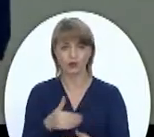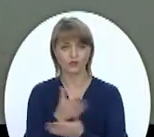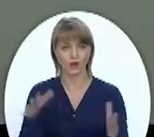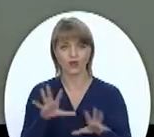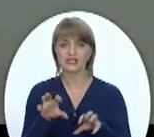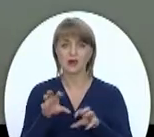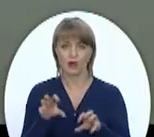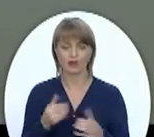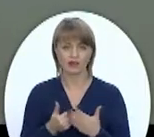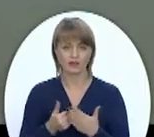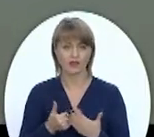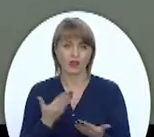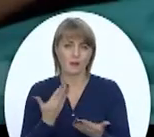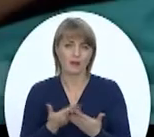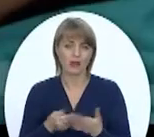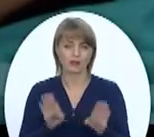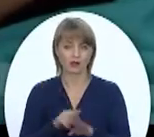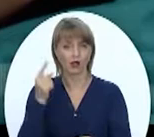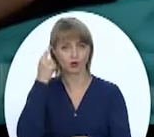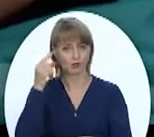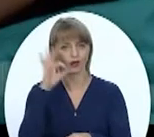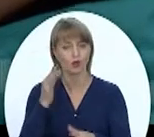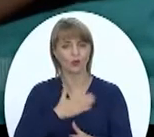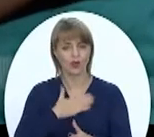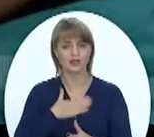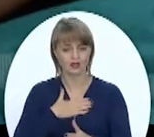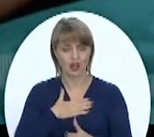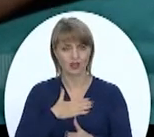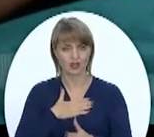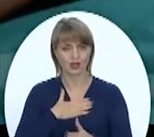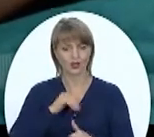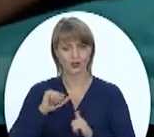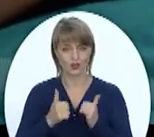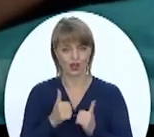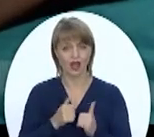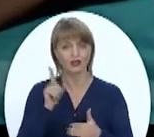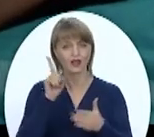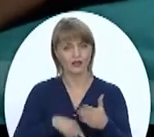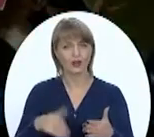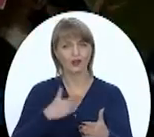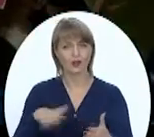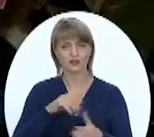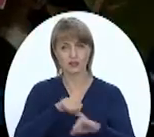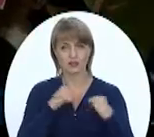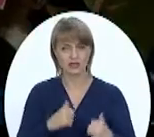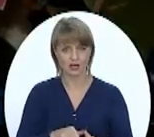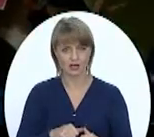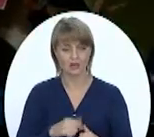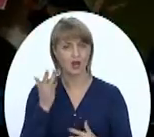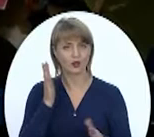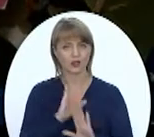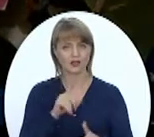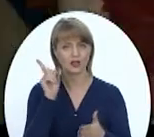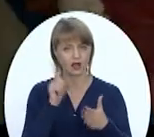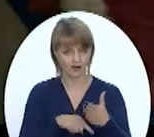– собаки. Наверное, примерно так думают о нас наши четвероногие спутники. Доверяют нам всем сердцем. Но не